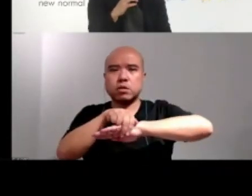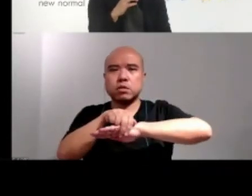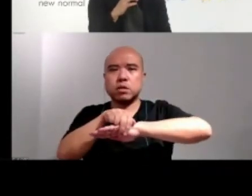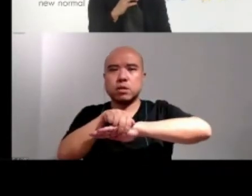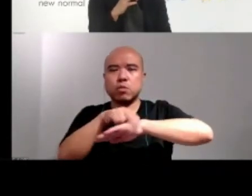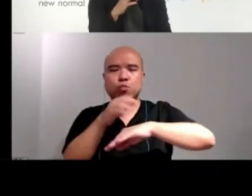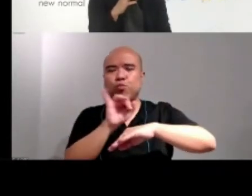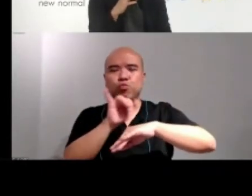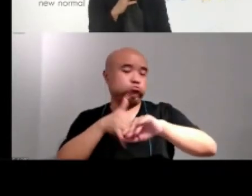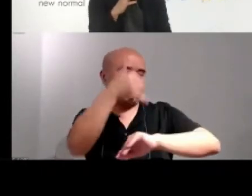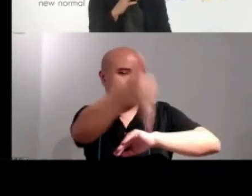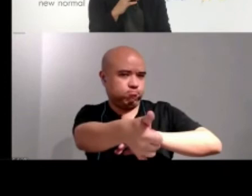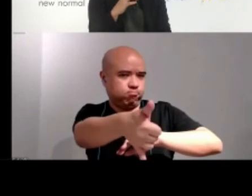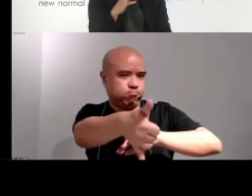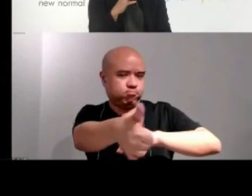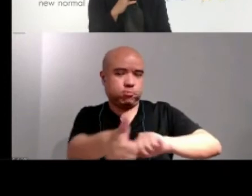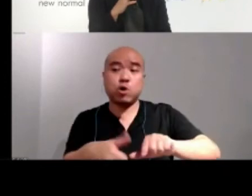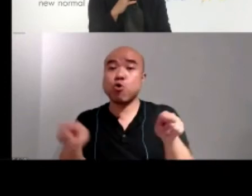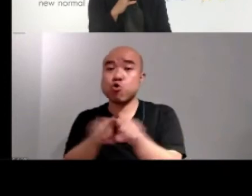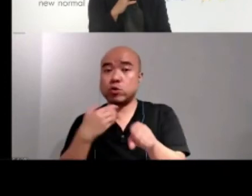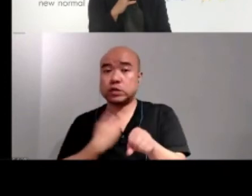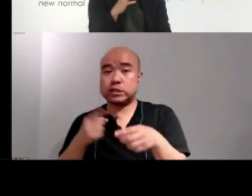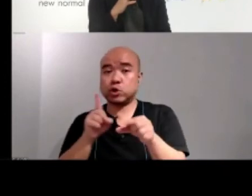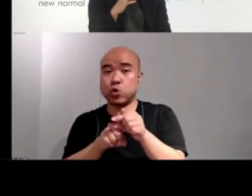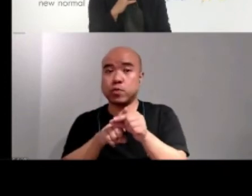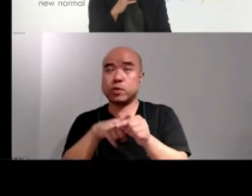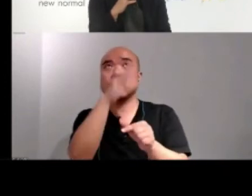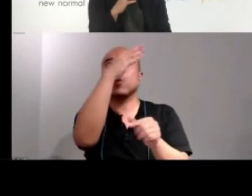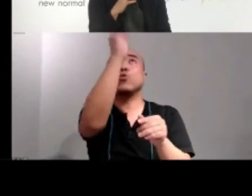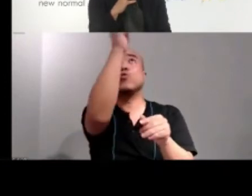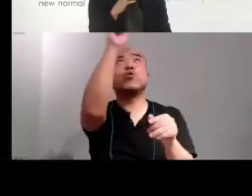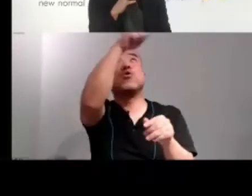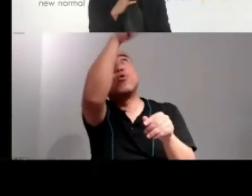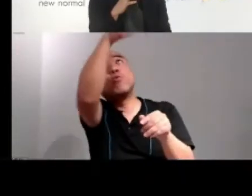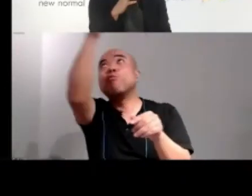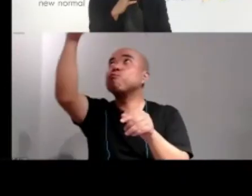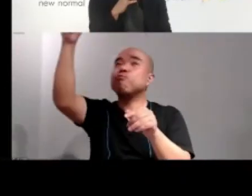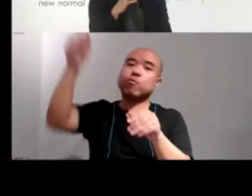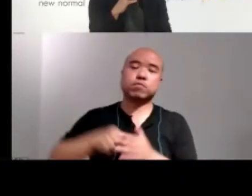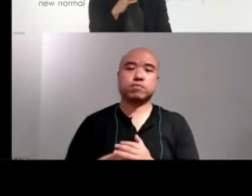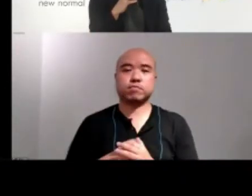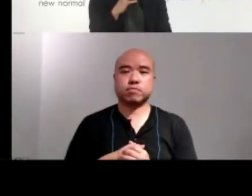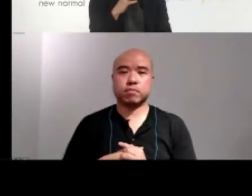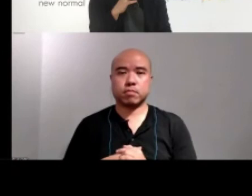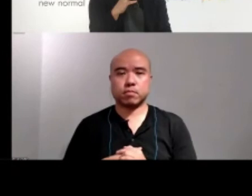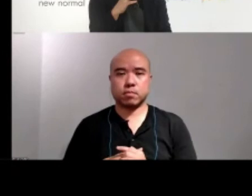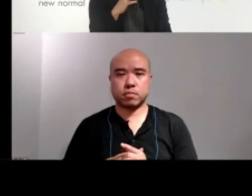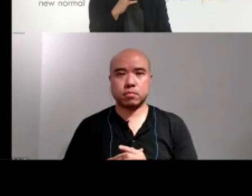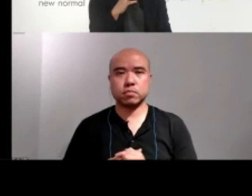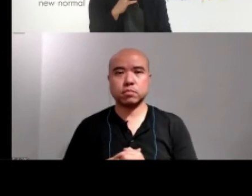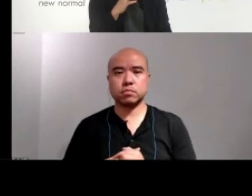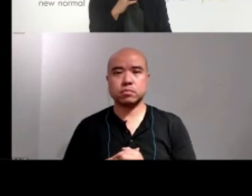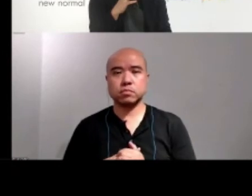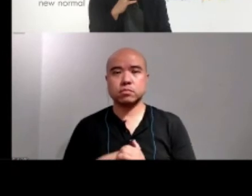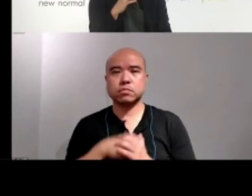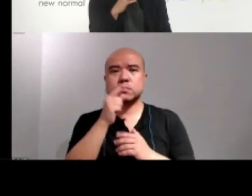工，我哋一齐去攞住油扫，去每一个单位度去帮佢去改造。最后我哋见到嘅业主唔